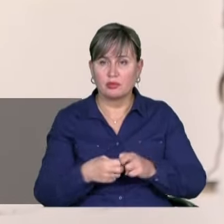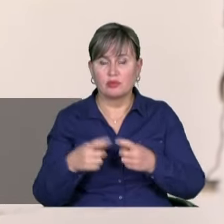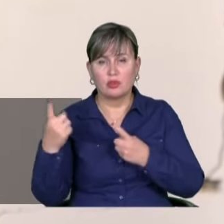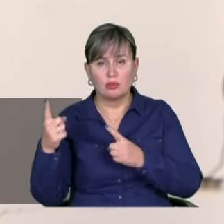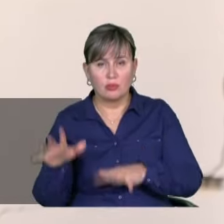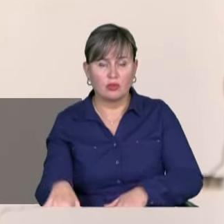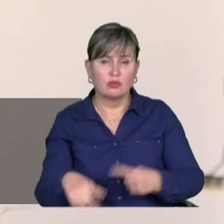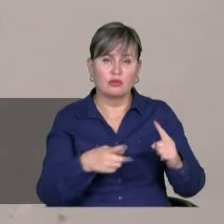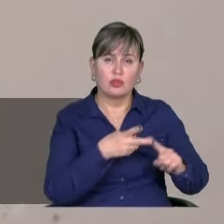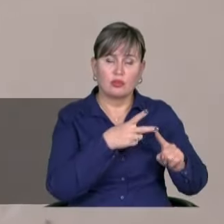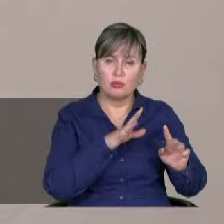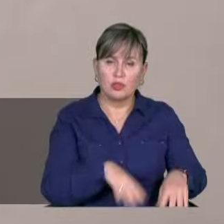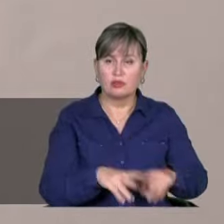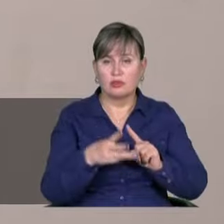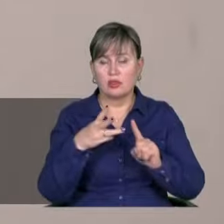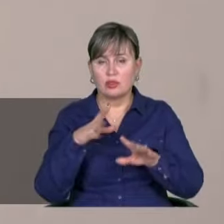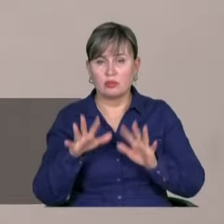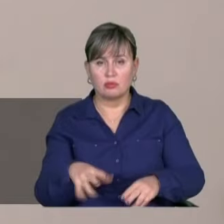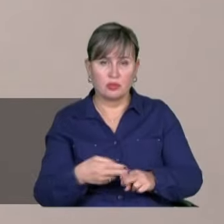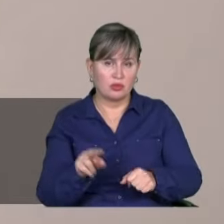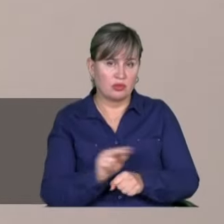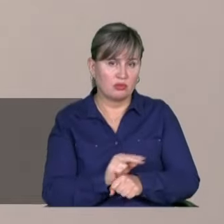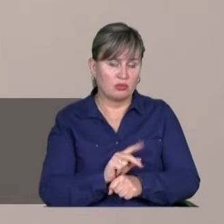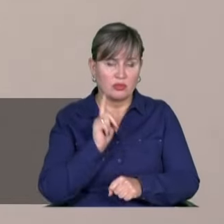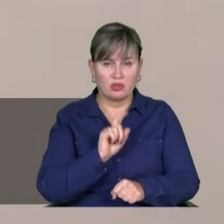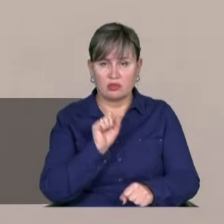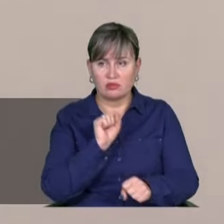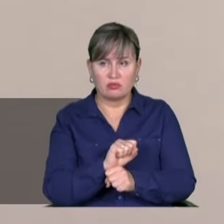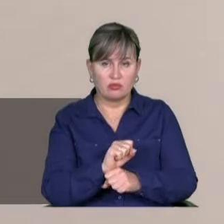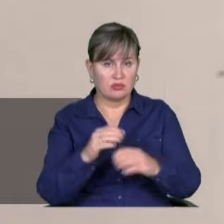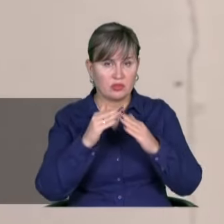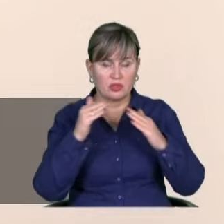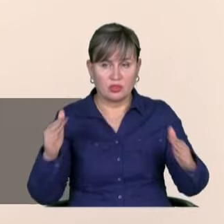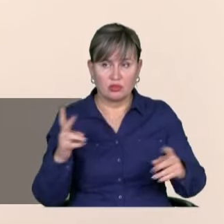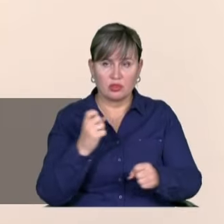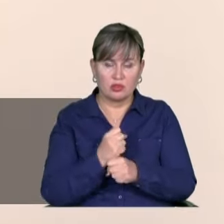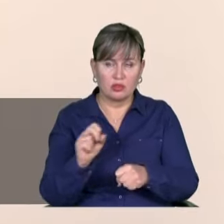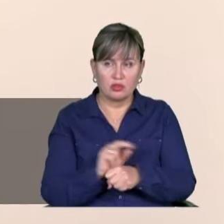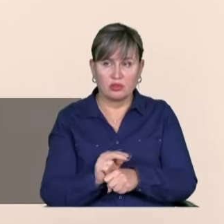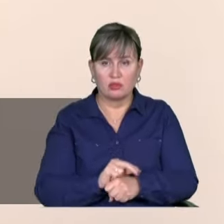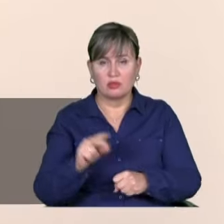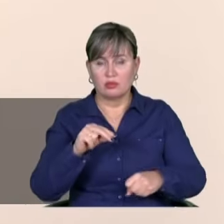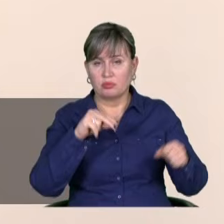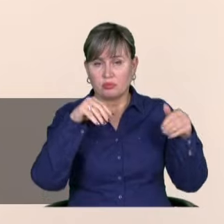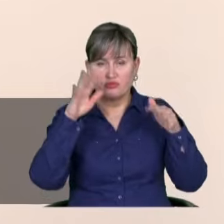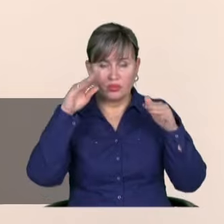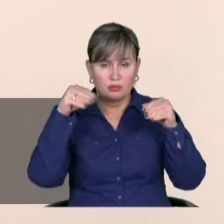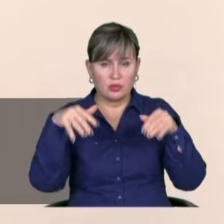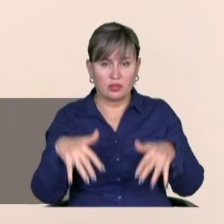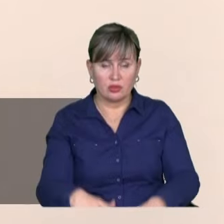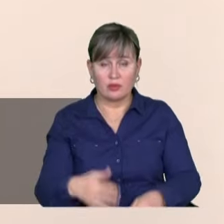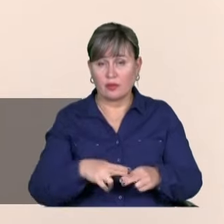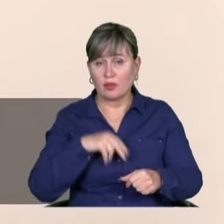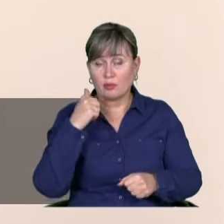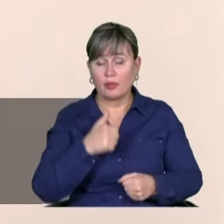трещина, то в другом идет. Поэтому с ремонтом пока не спешу. Крышу стала рвать стяжку, и она потекла. Вот. В этом году